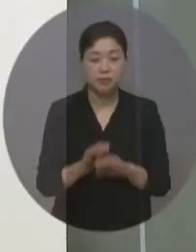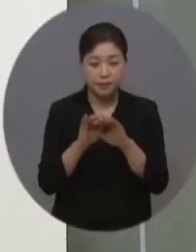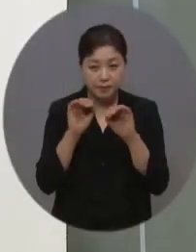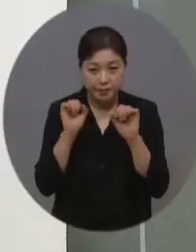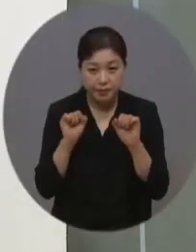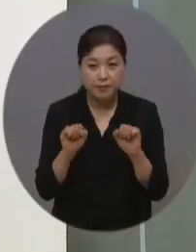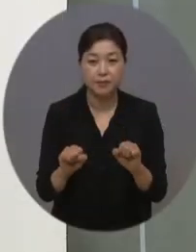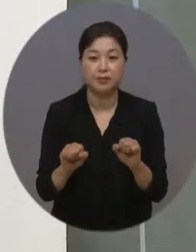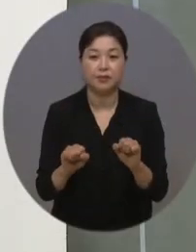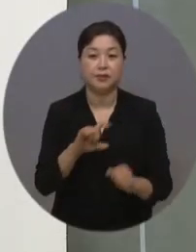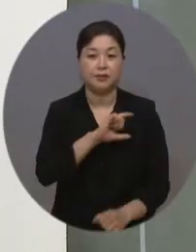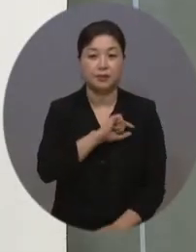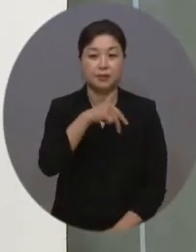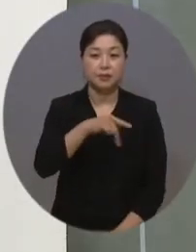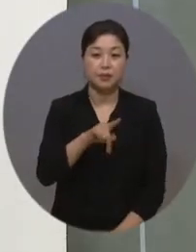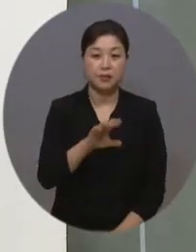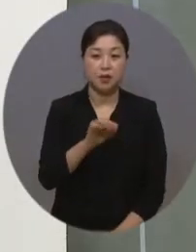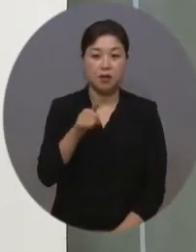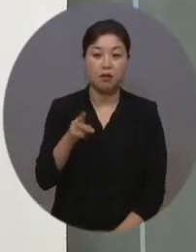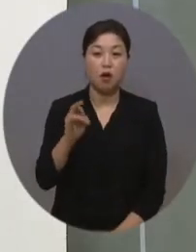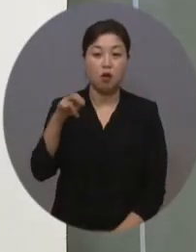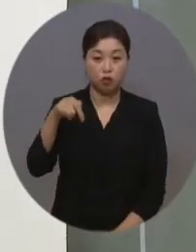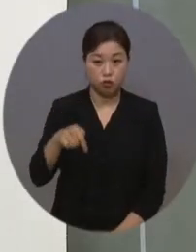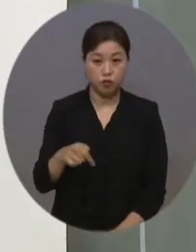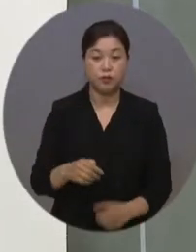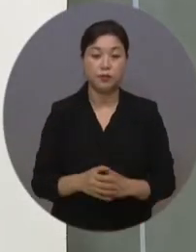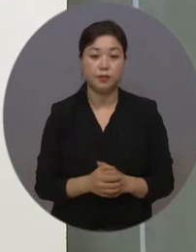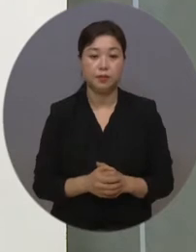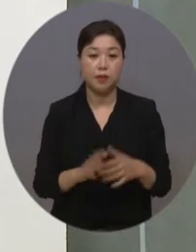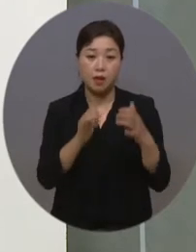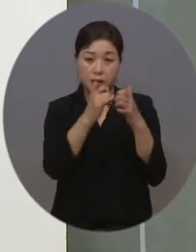안녕하십니까. 정경수입니다. 인류가